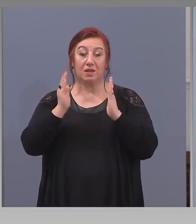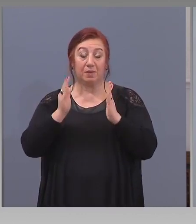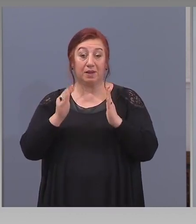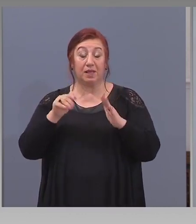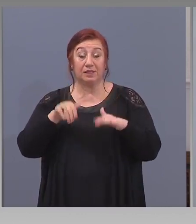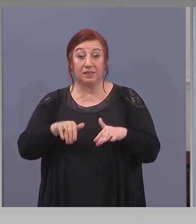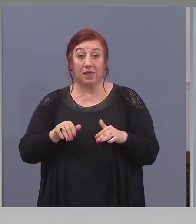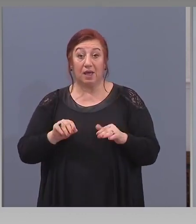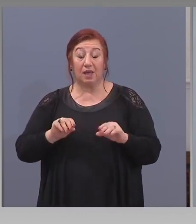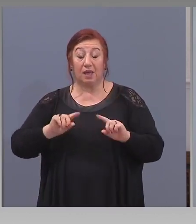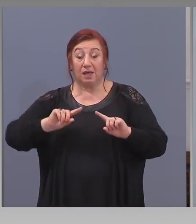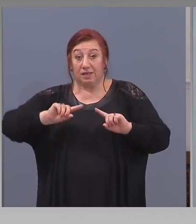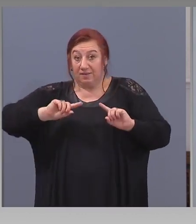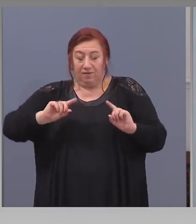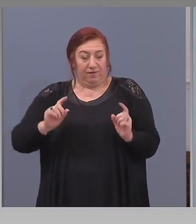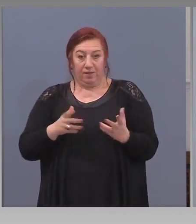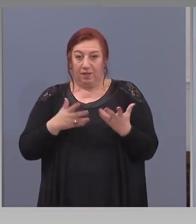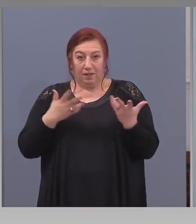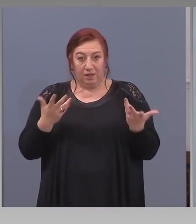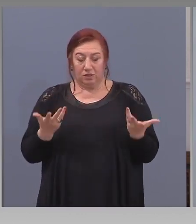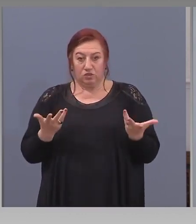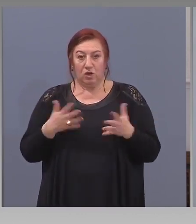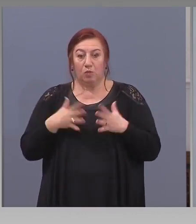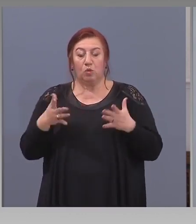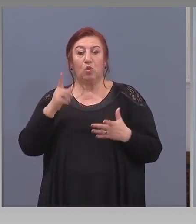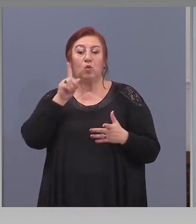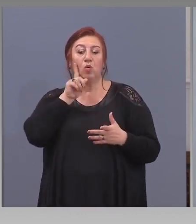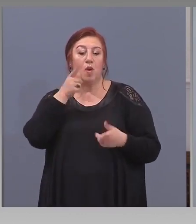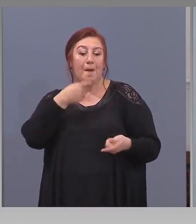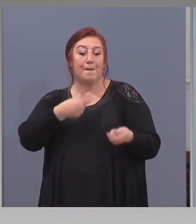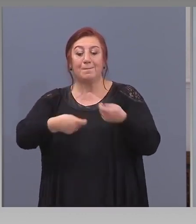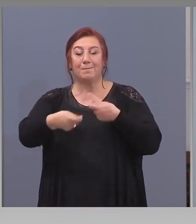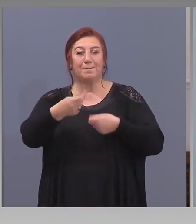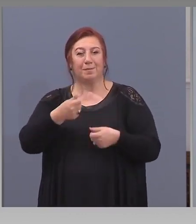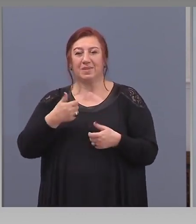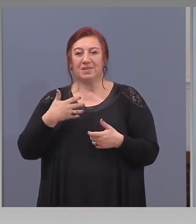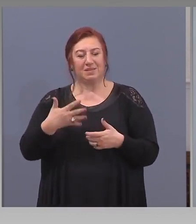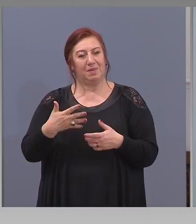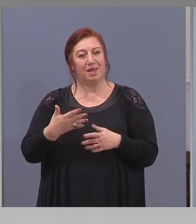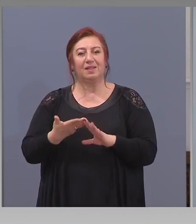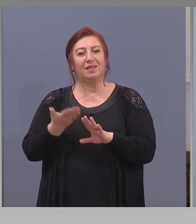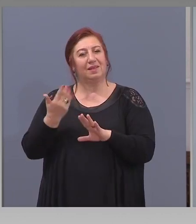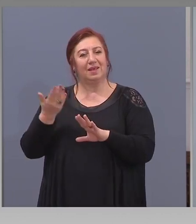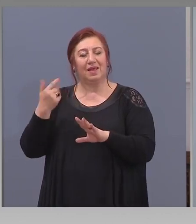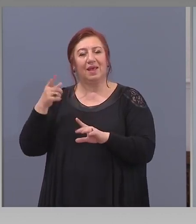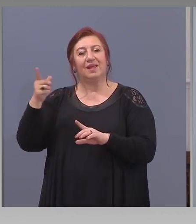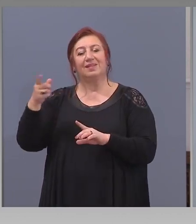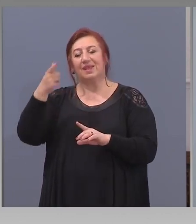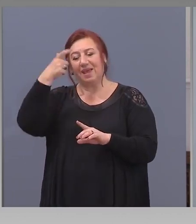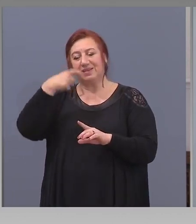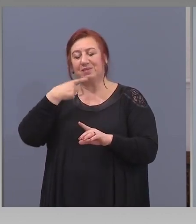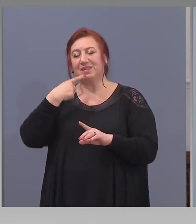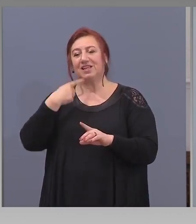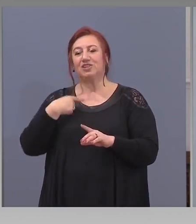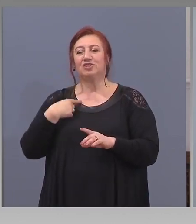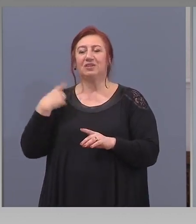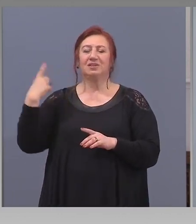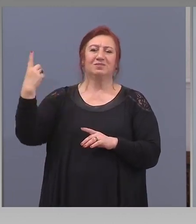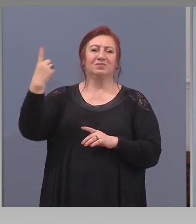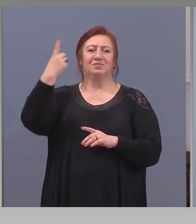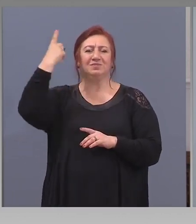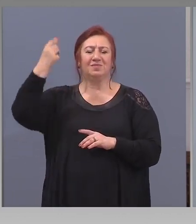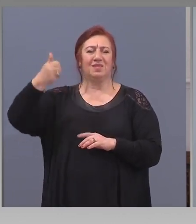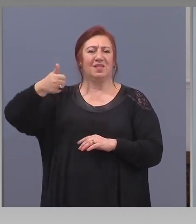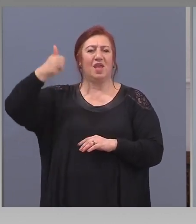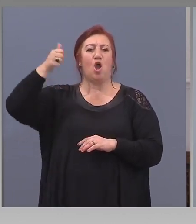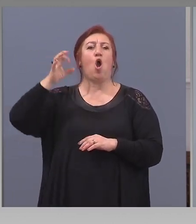Изведнъж сега много бизнесмени, които иначе много им е приятно да се наричат олигарси, искат цялата